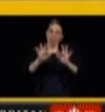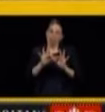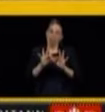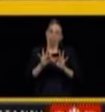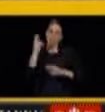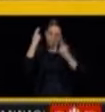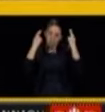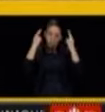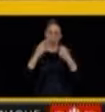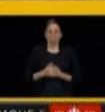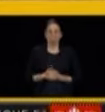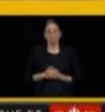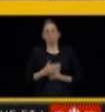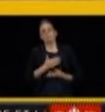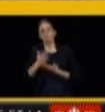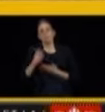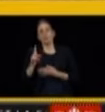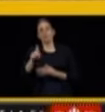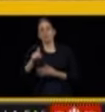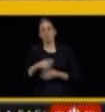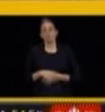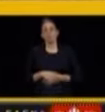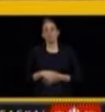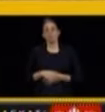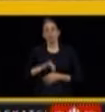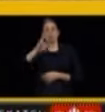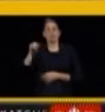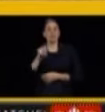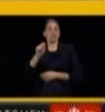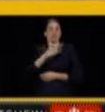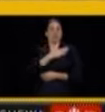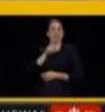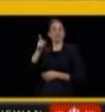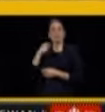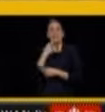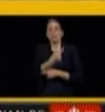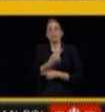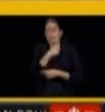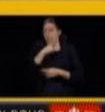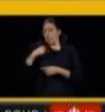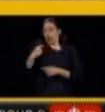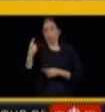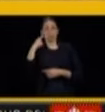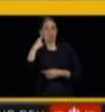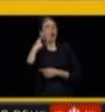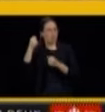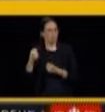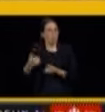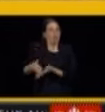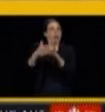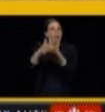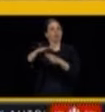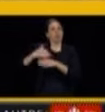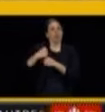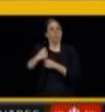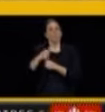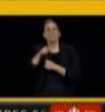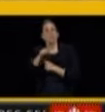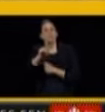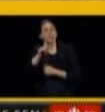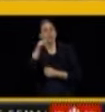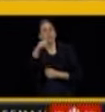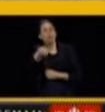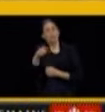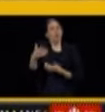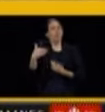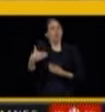une demande de Québec seulement hier pour l'aide de l'armée. Je sais qu'il y avait des discussions auparavant. Pourquoi avoir attendu jusqu'à hier pour faire une demande